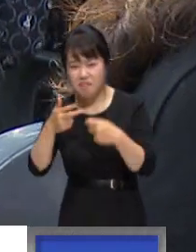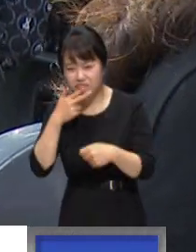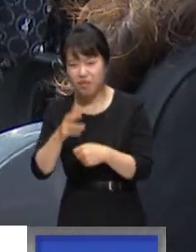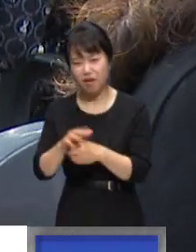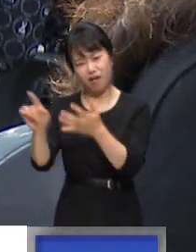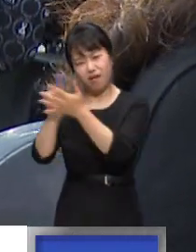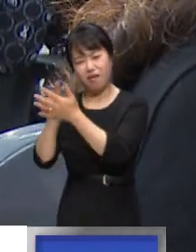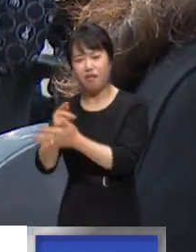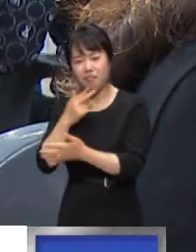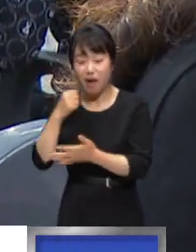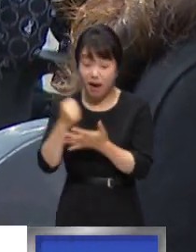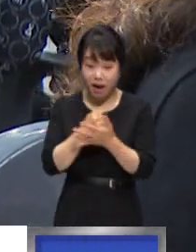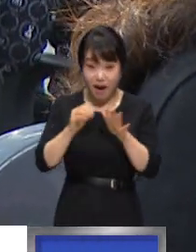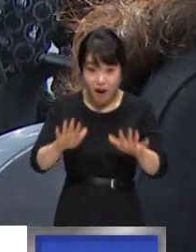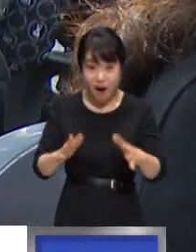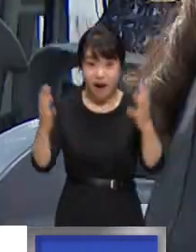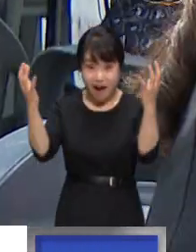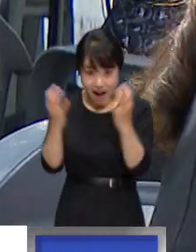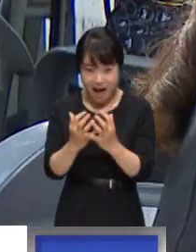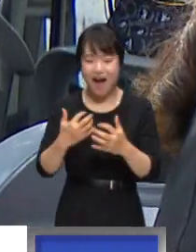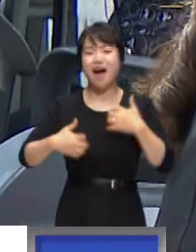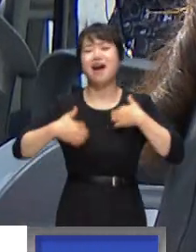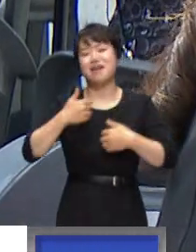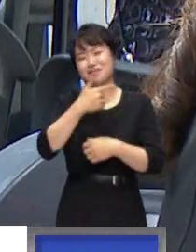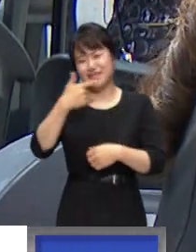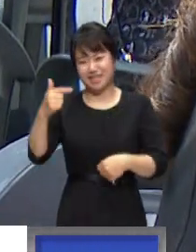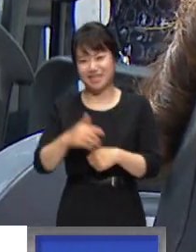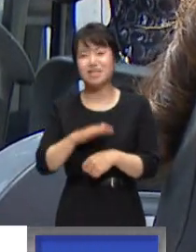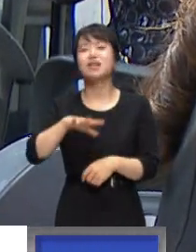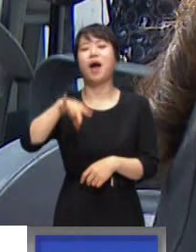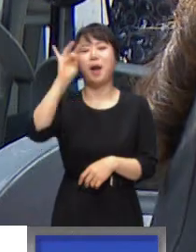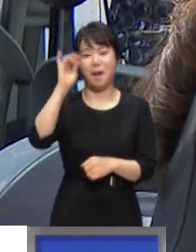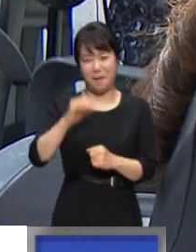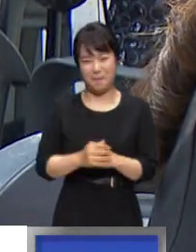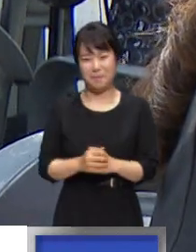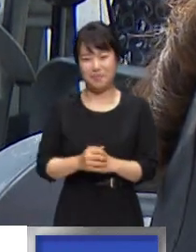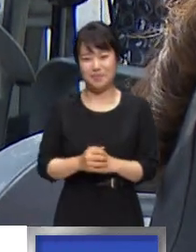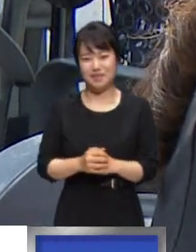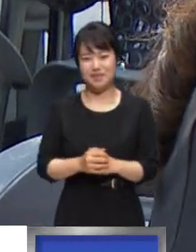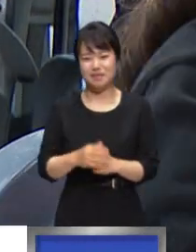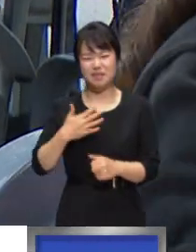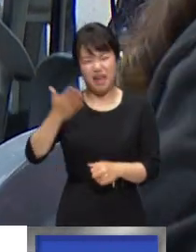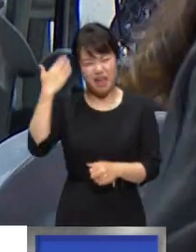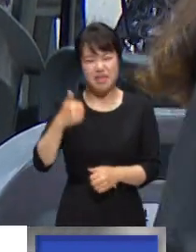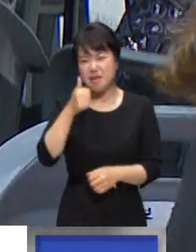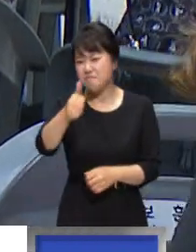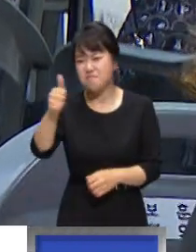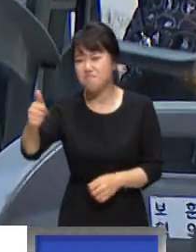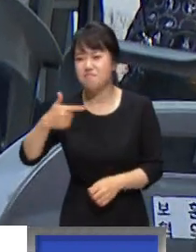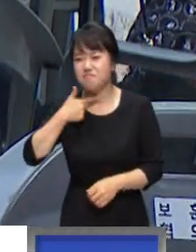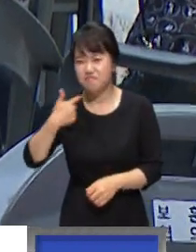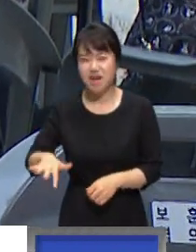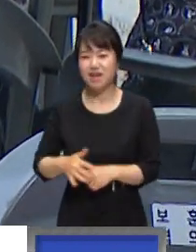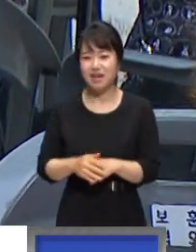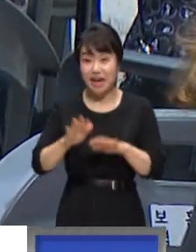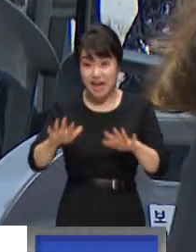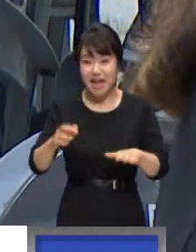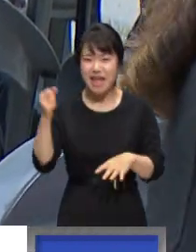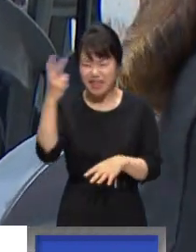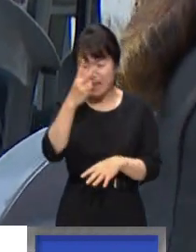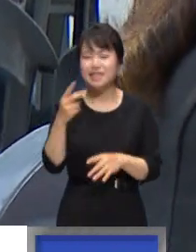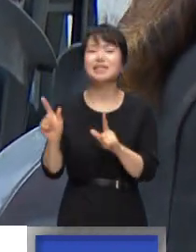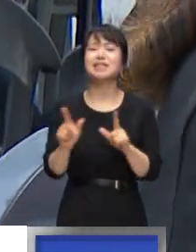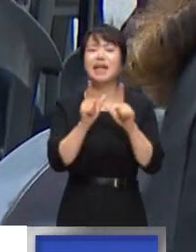활발하게 이렇게 나와서 하니까 너무 좋네요. 처음이죠 이런데 잘 못 왔죠. 다시 사는 세상